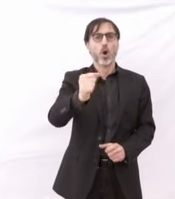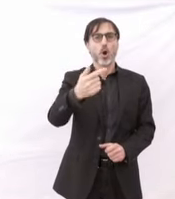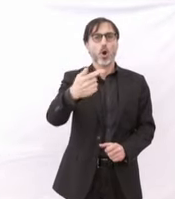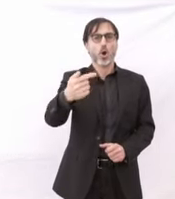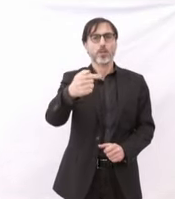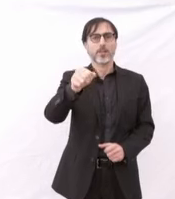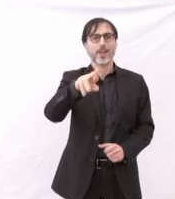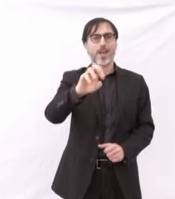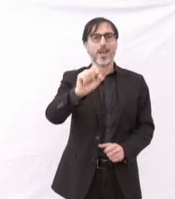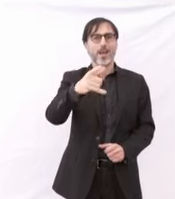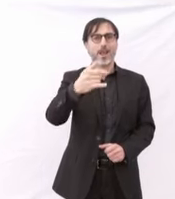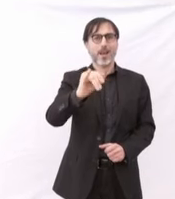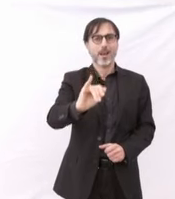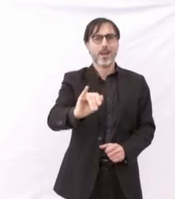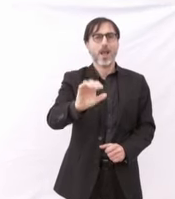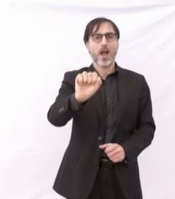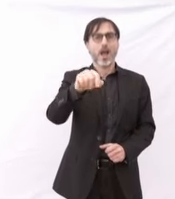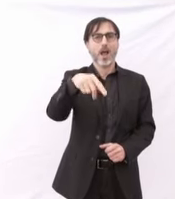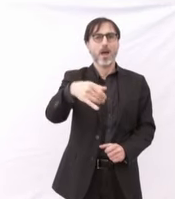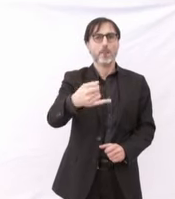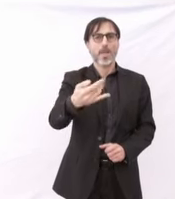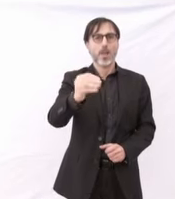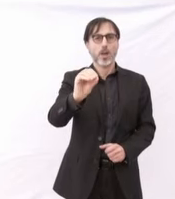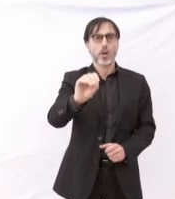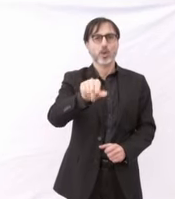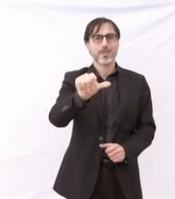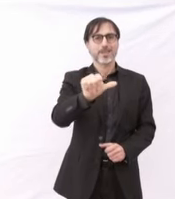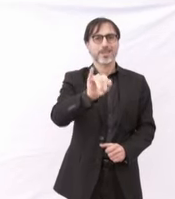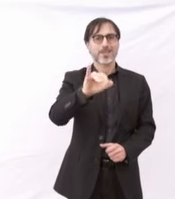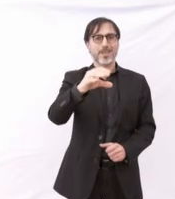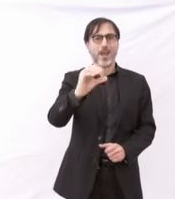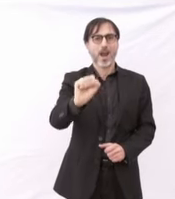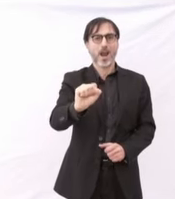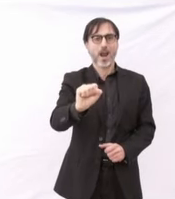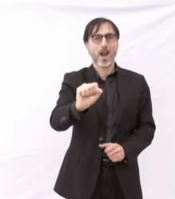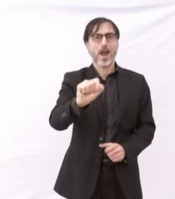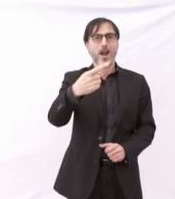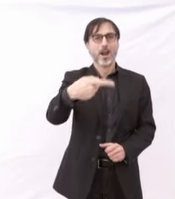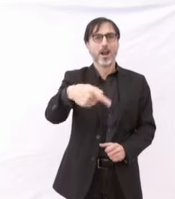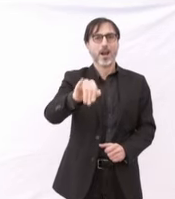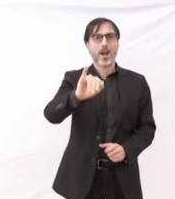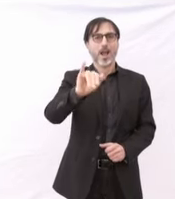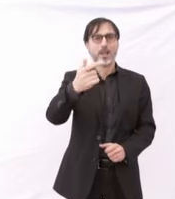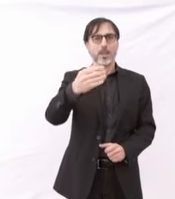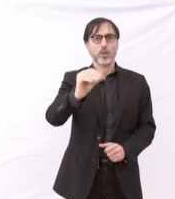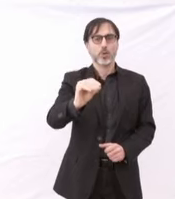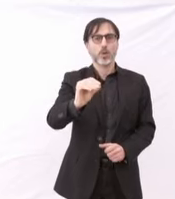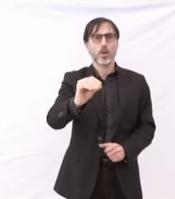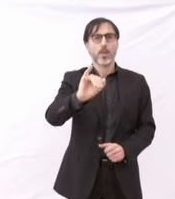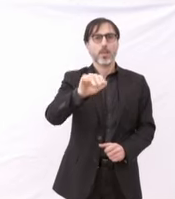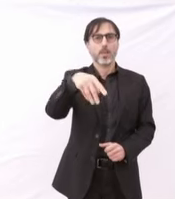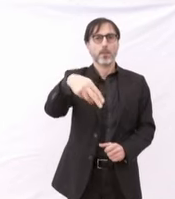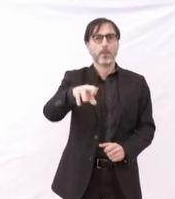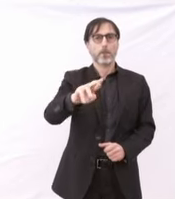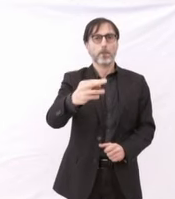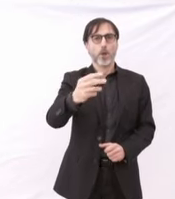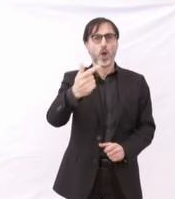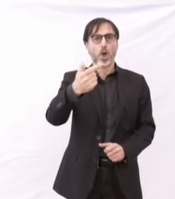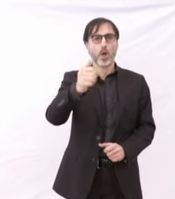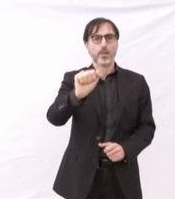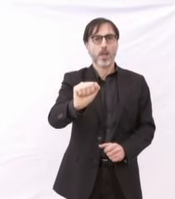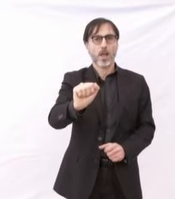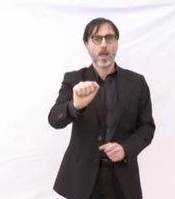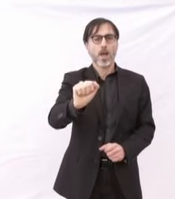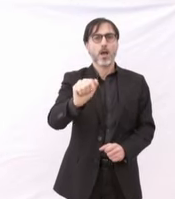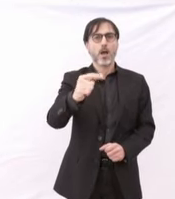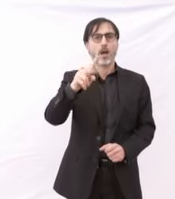Enrico Amelio, Luigi Sica, Francesco Gatto, Umberto Improta,